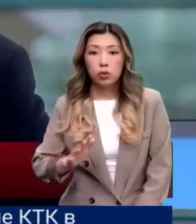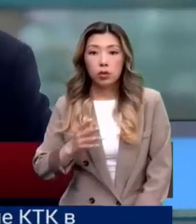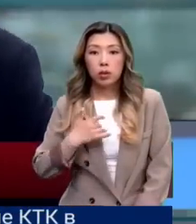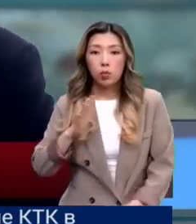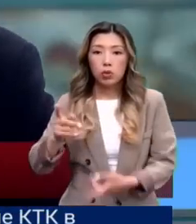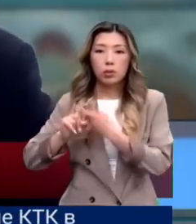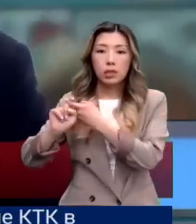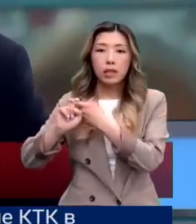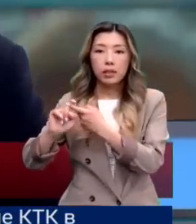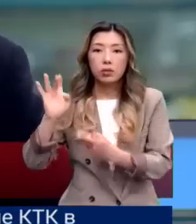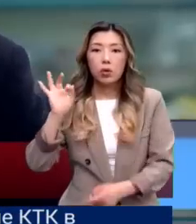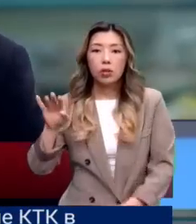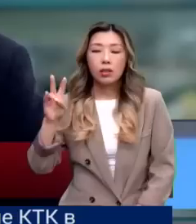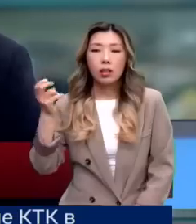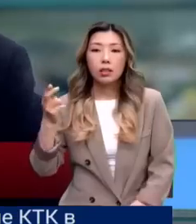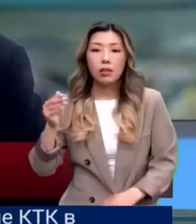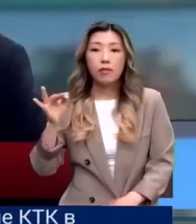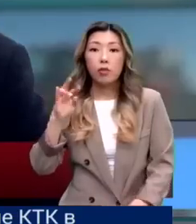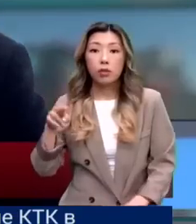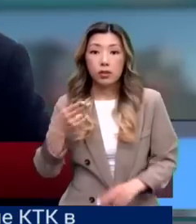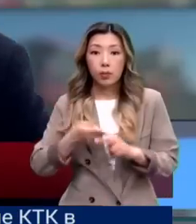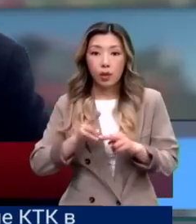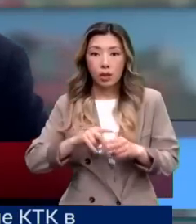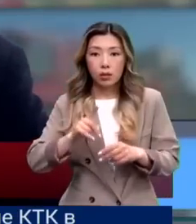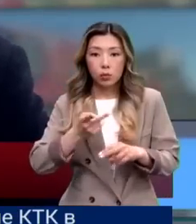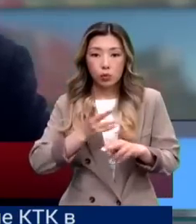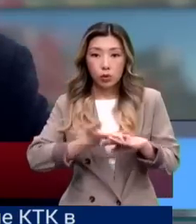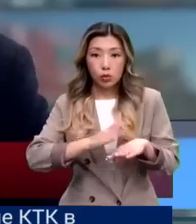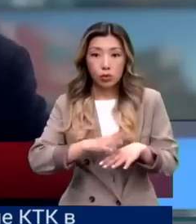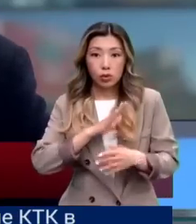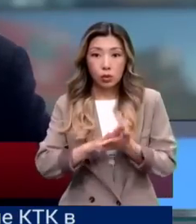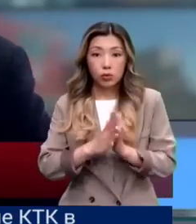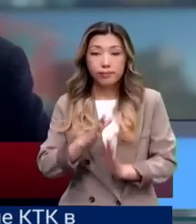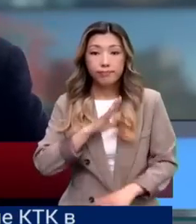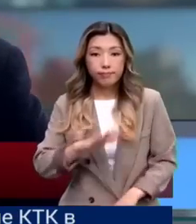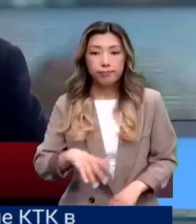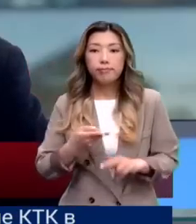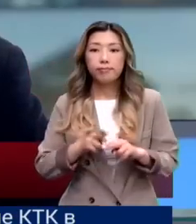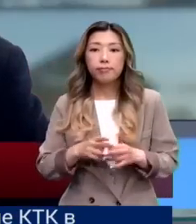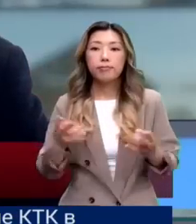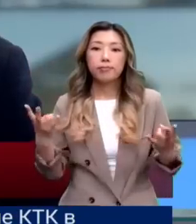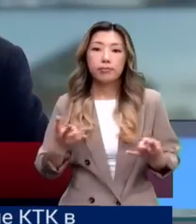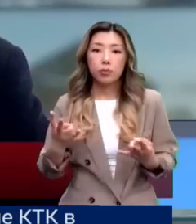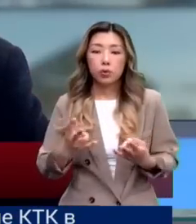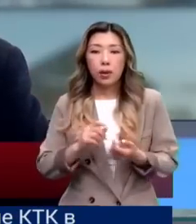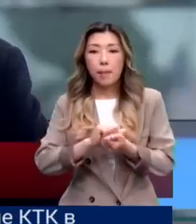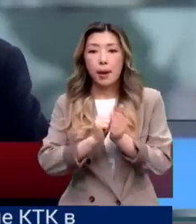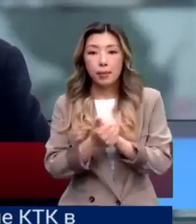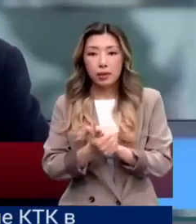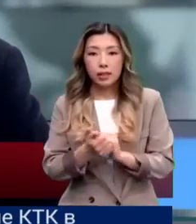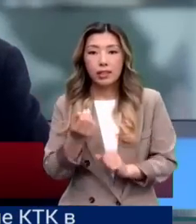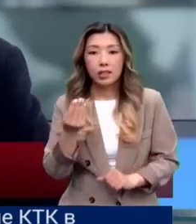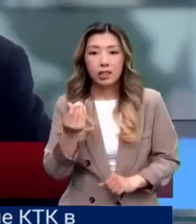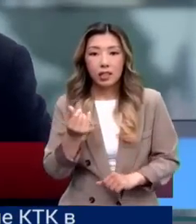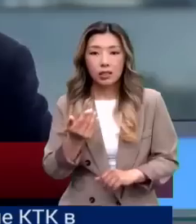фонда. Чтобы выйти из этого замкнутого круга, необходимо, в нашем понимании, сменить денежно-кредитную